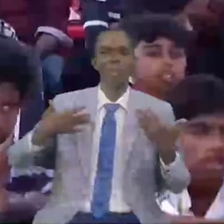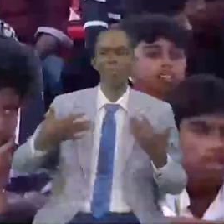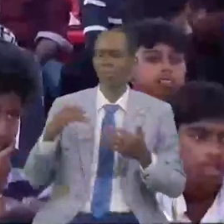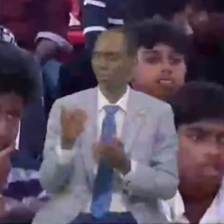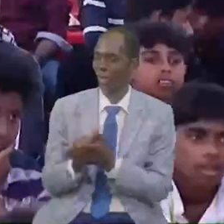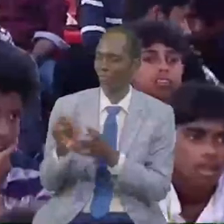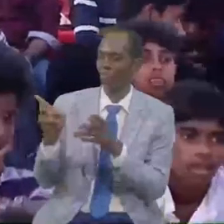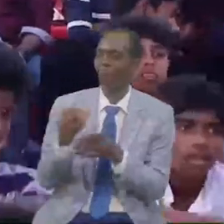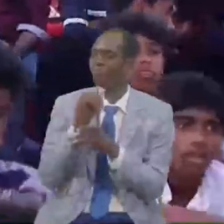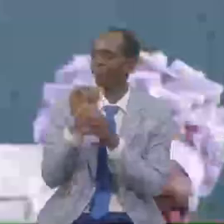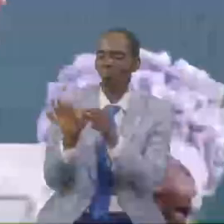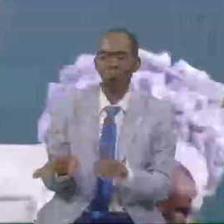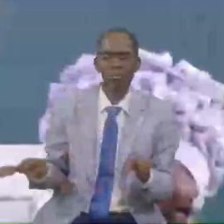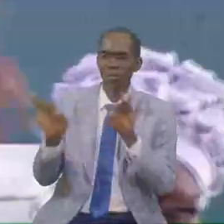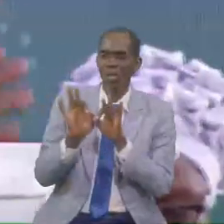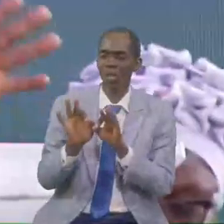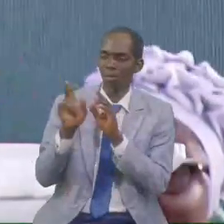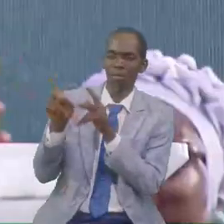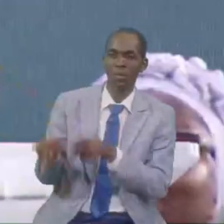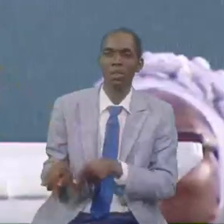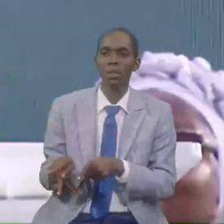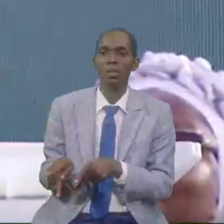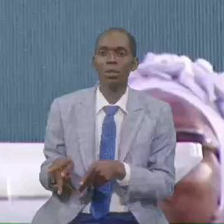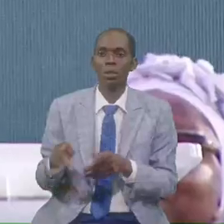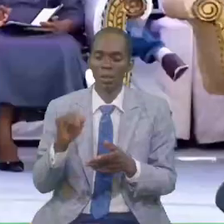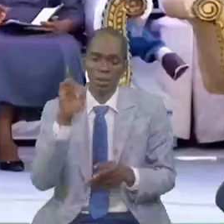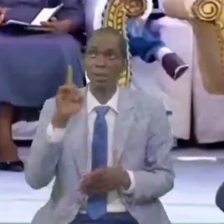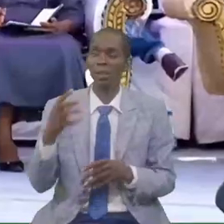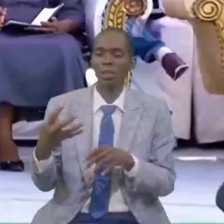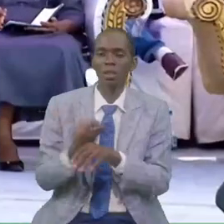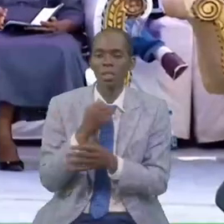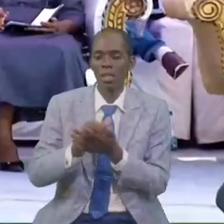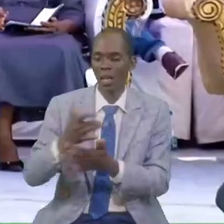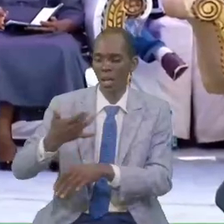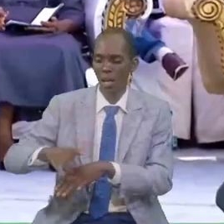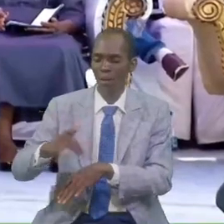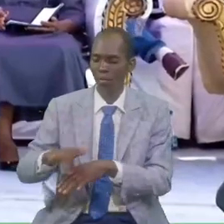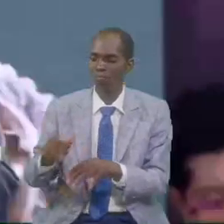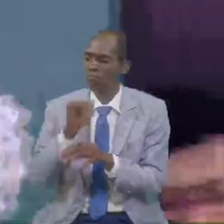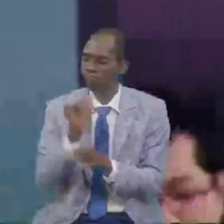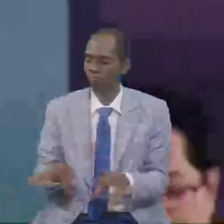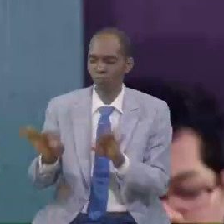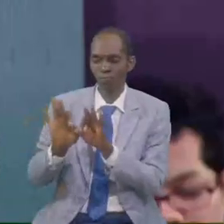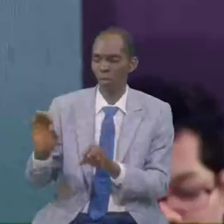Il prend une vie qui n'est pas une entité. Il prend un 0 vide.